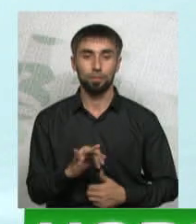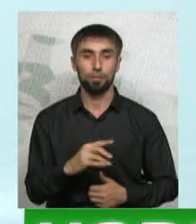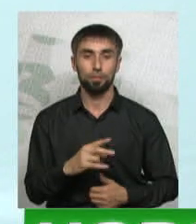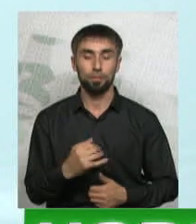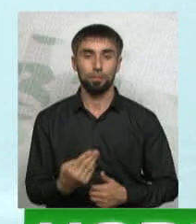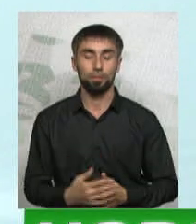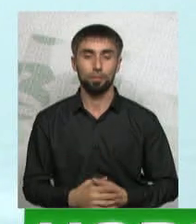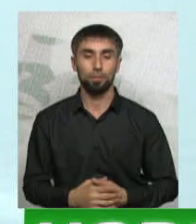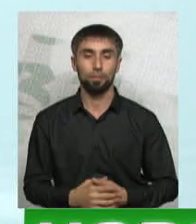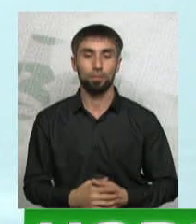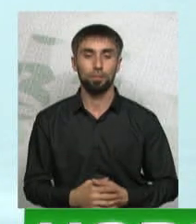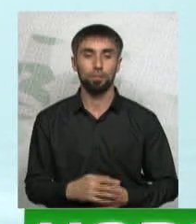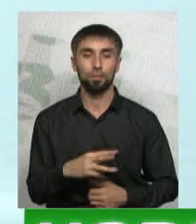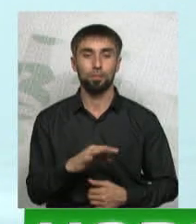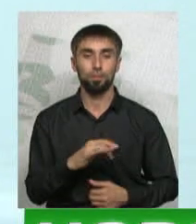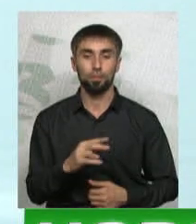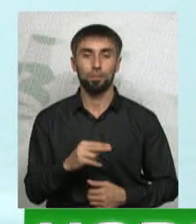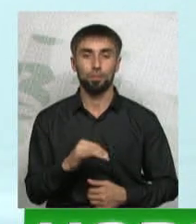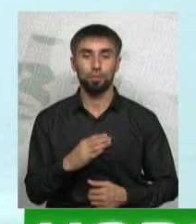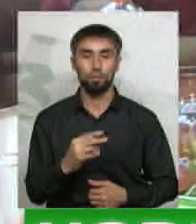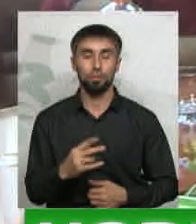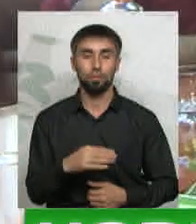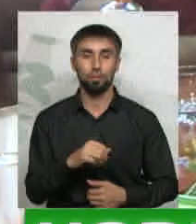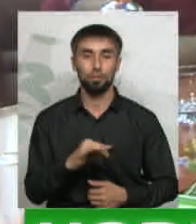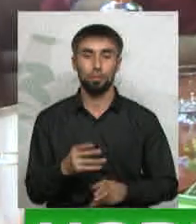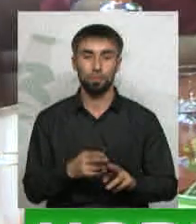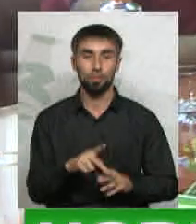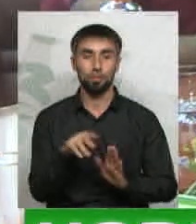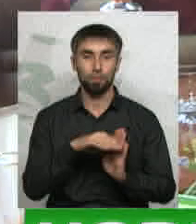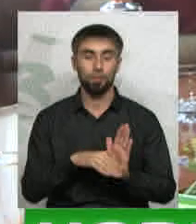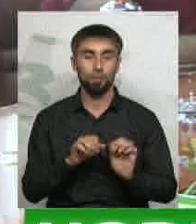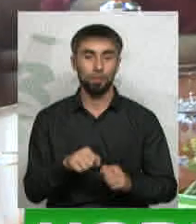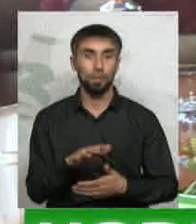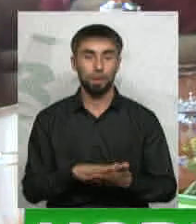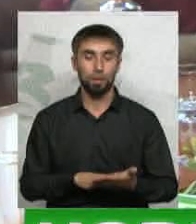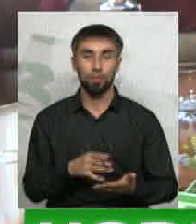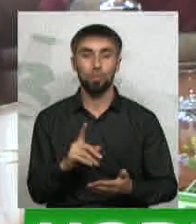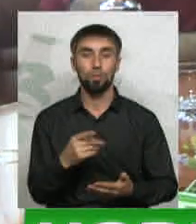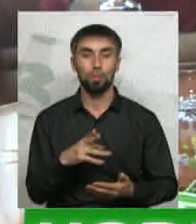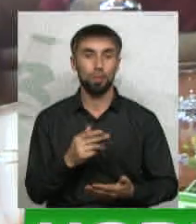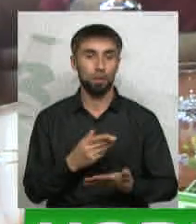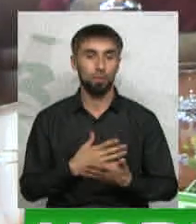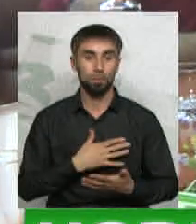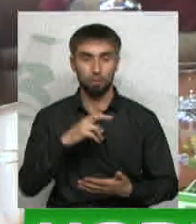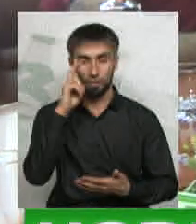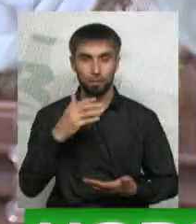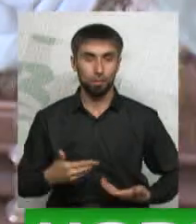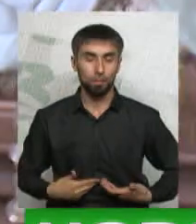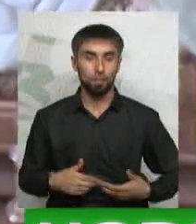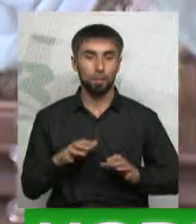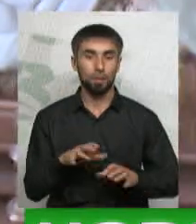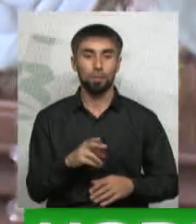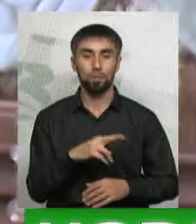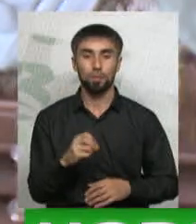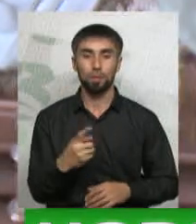ингуш, мордвин, чуваш, татарин. И этот список можно продолжить, потому как в нашей стране проживают представители